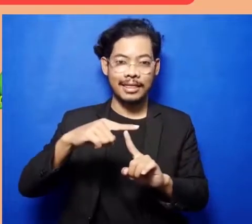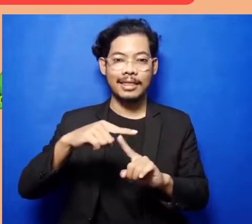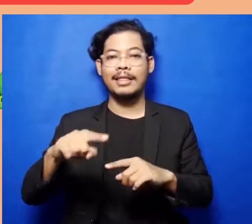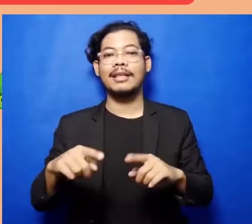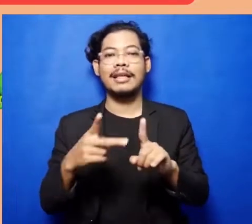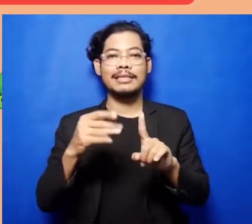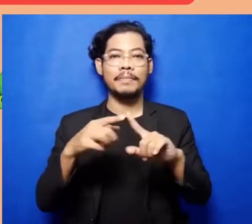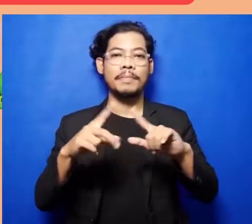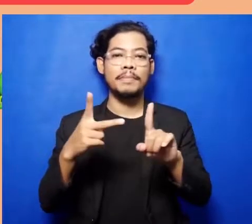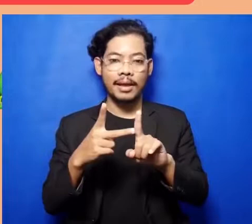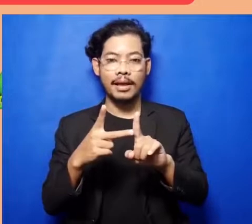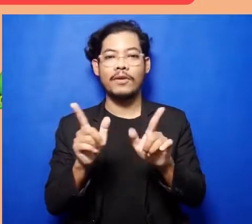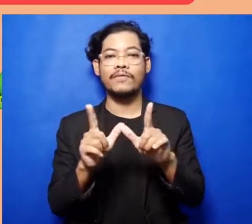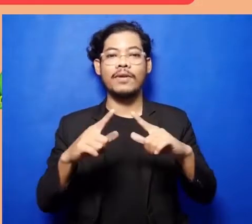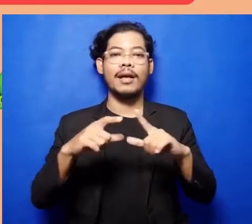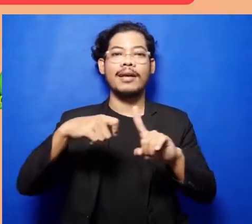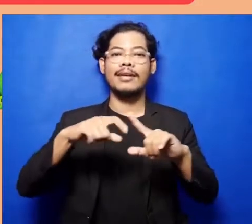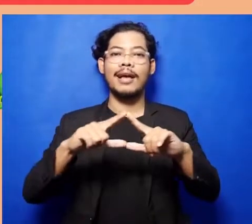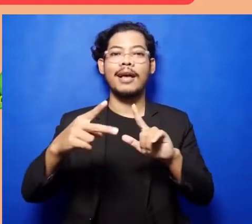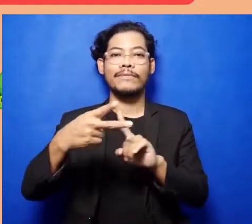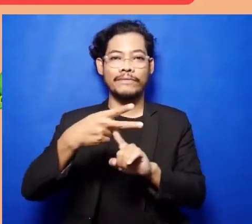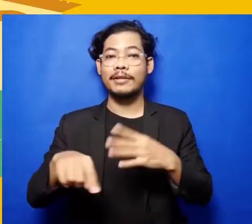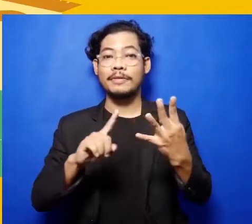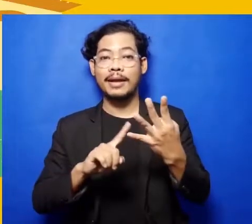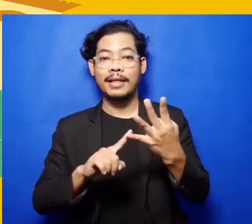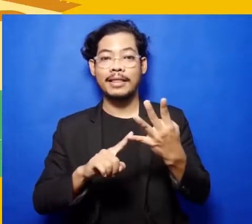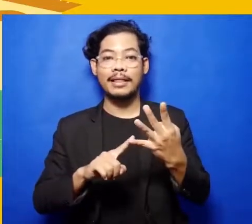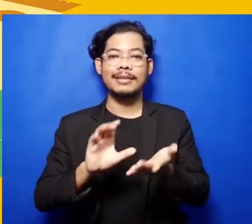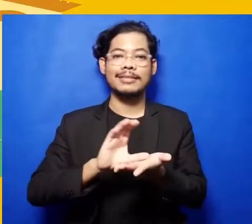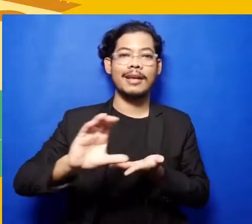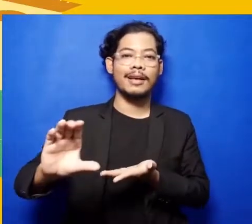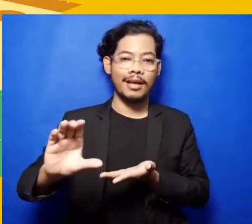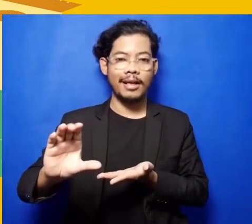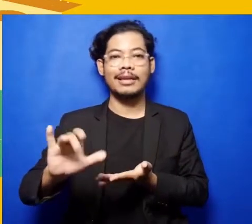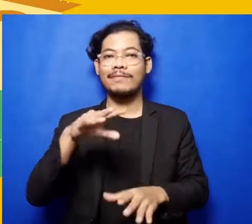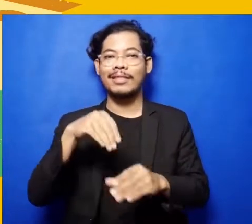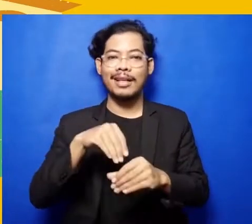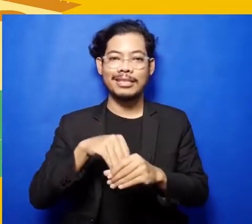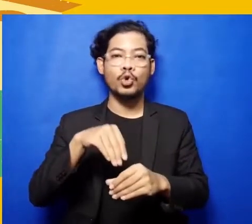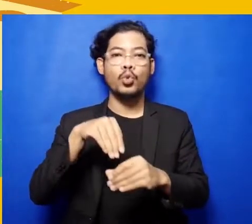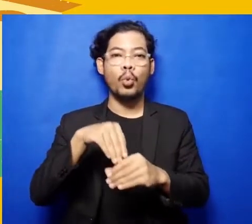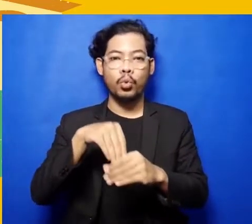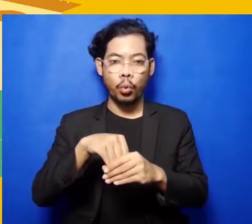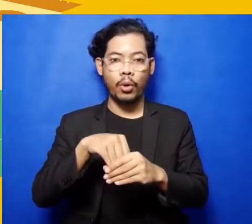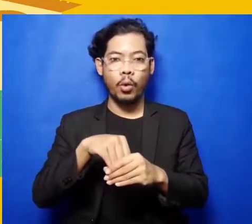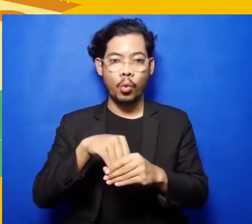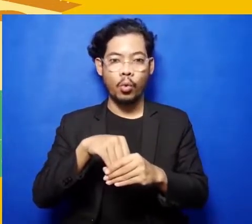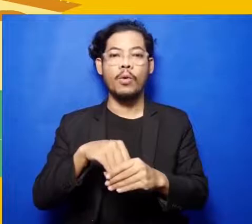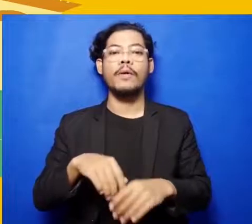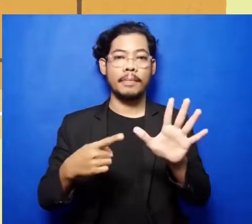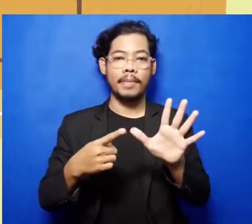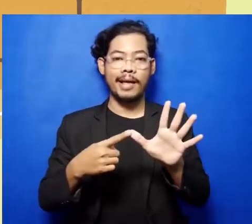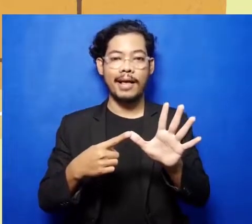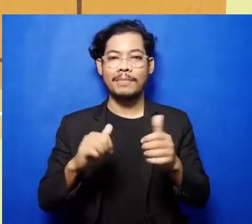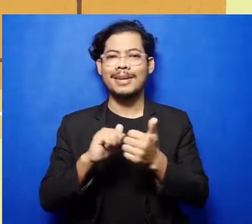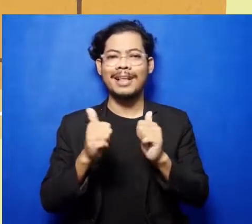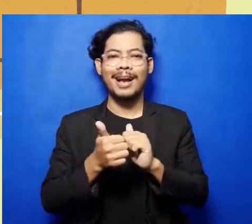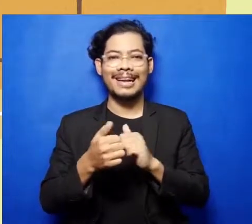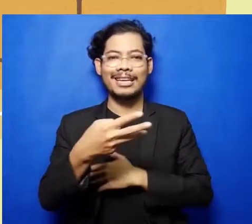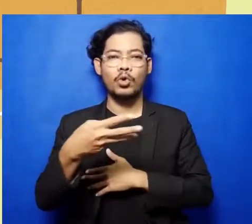3. Wasiat, hibah, tor wakaf. 4. Zakat, infak,